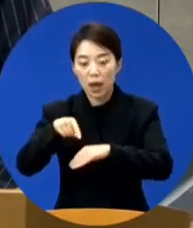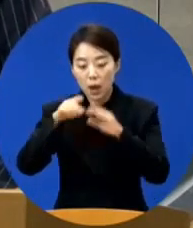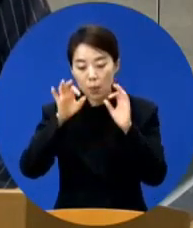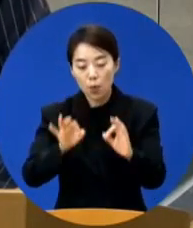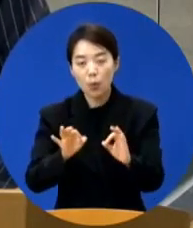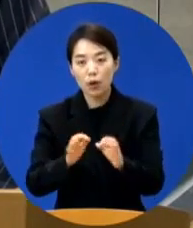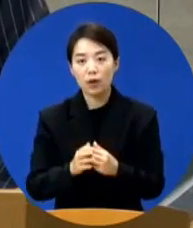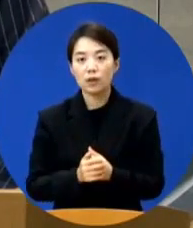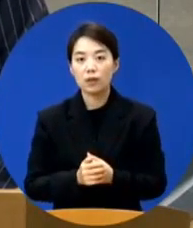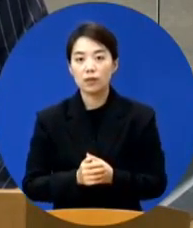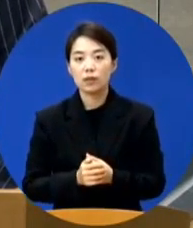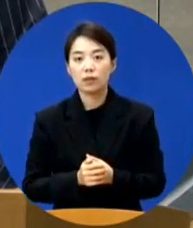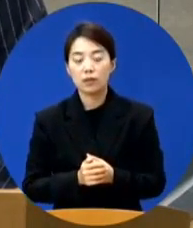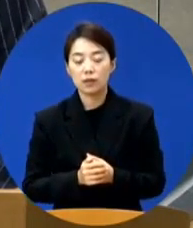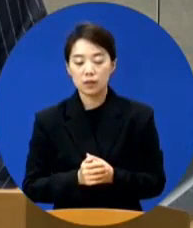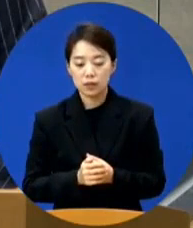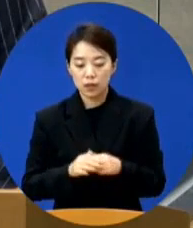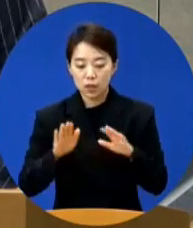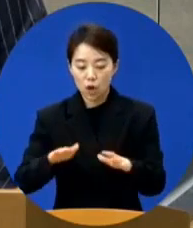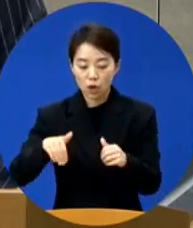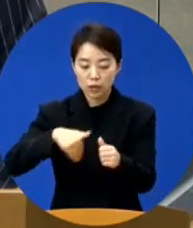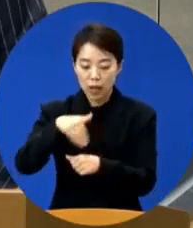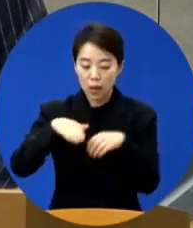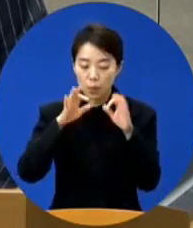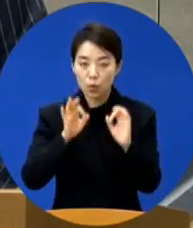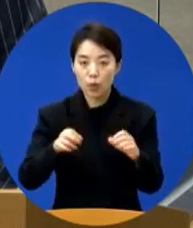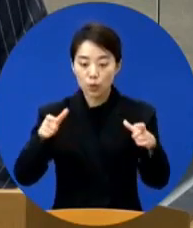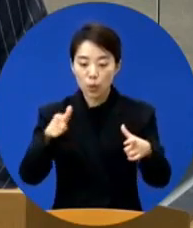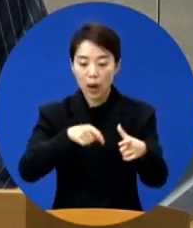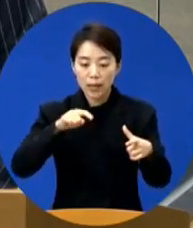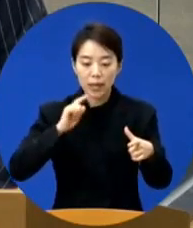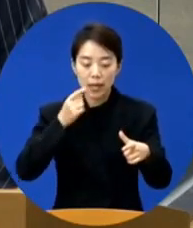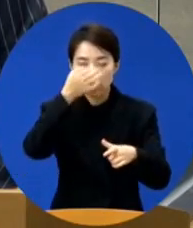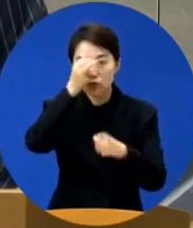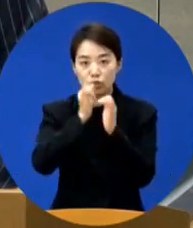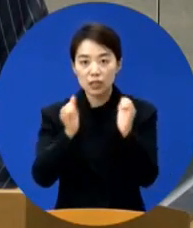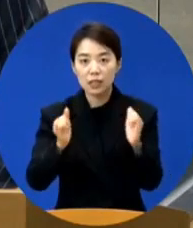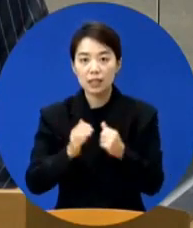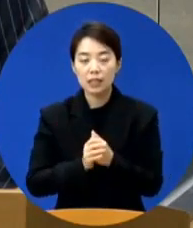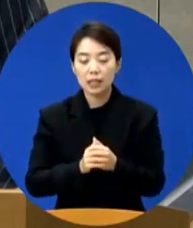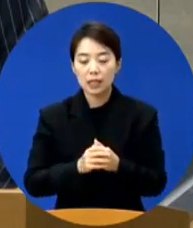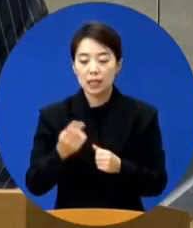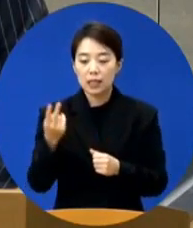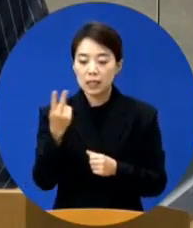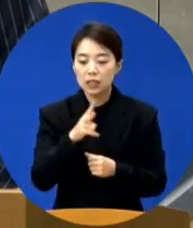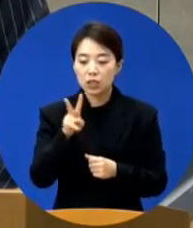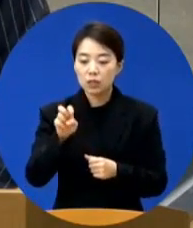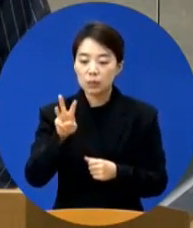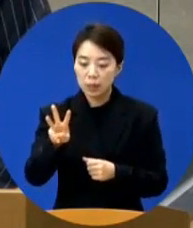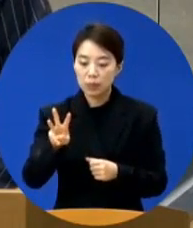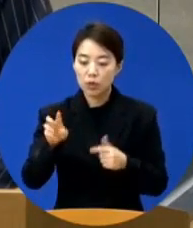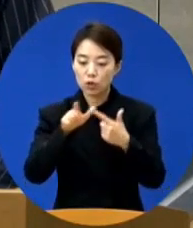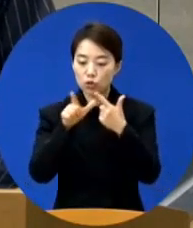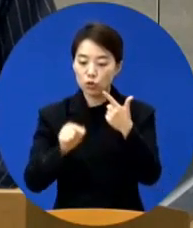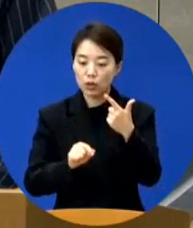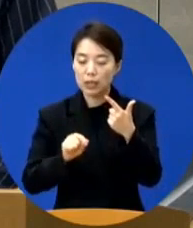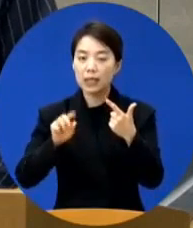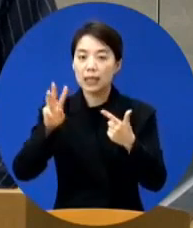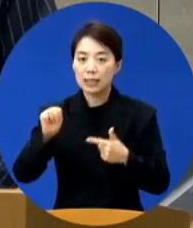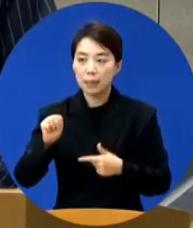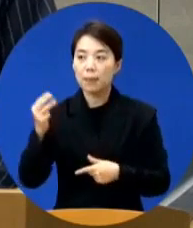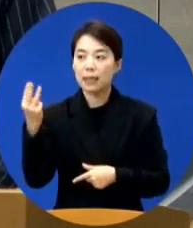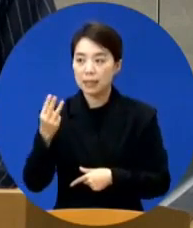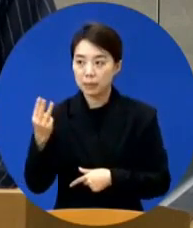보시게 되면은 현황에 보게 되면은 도내 예술인이 있습니다. 저게 보게 되면 23년 6월이 3만 3천